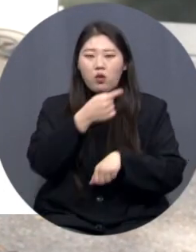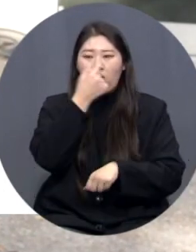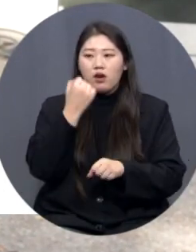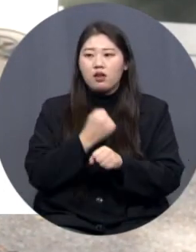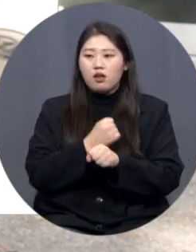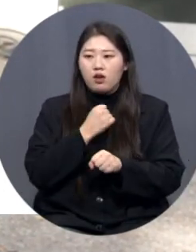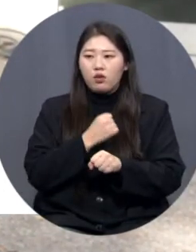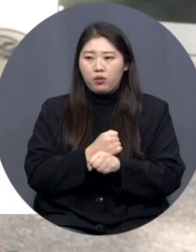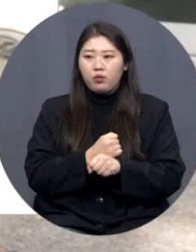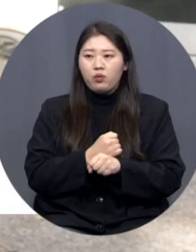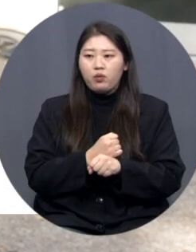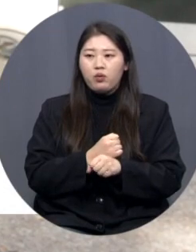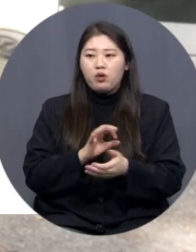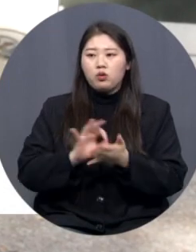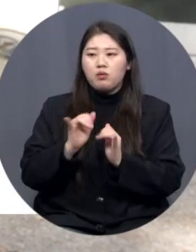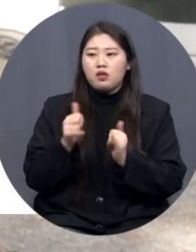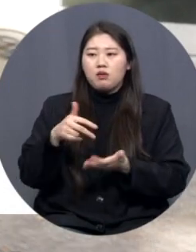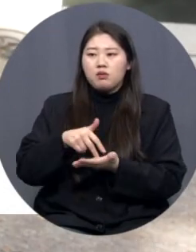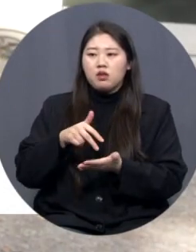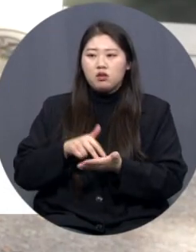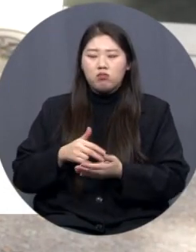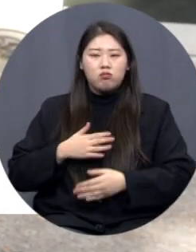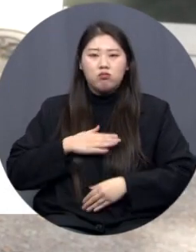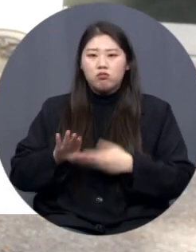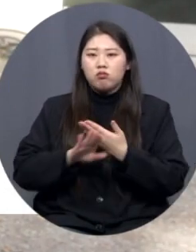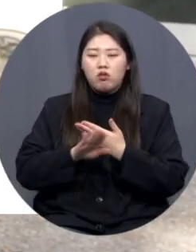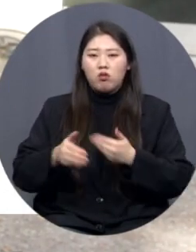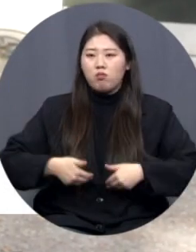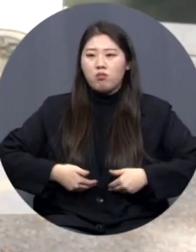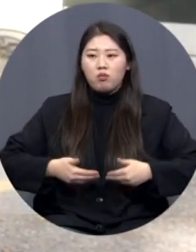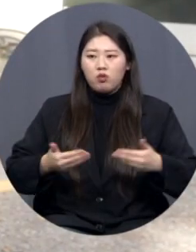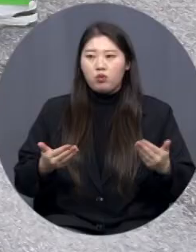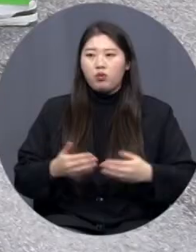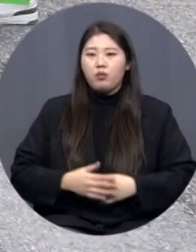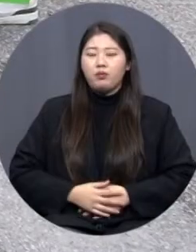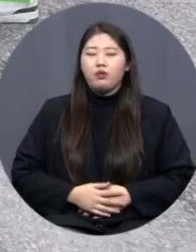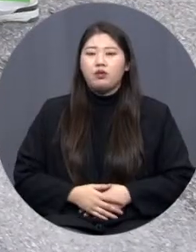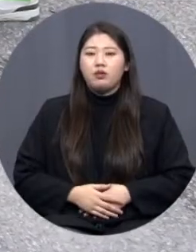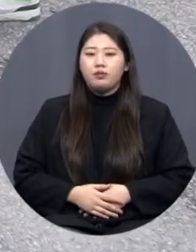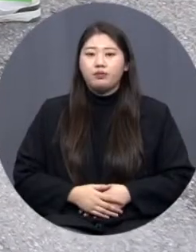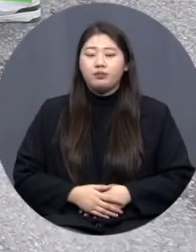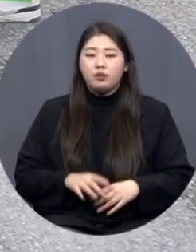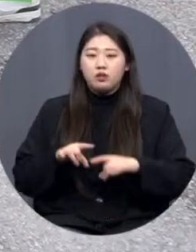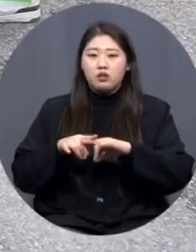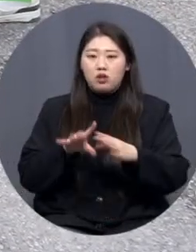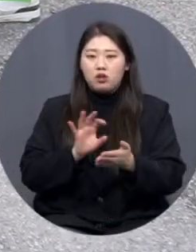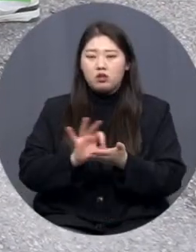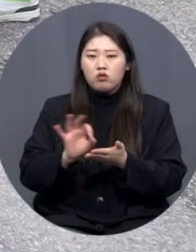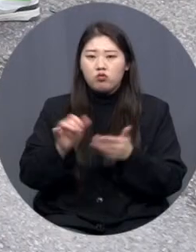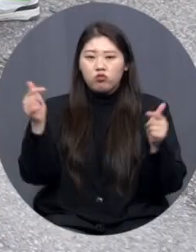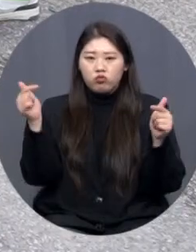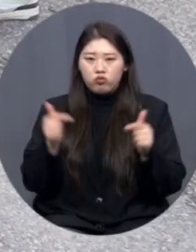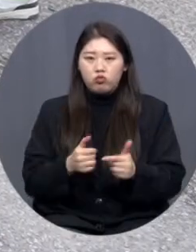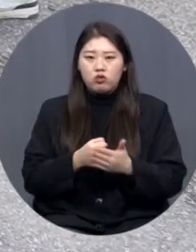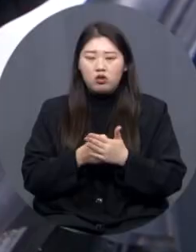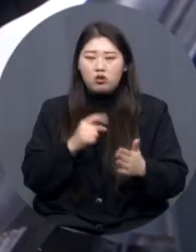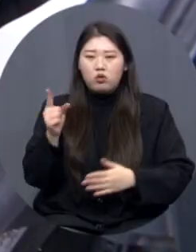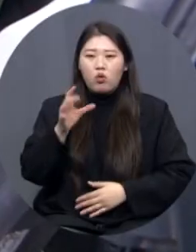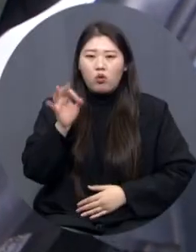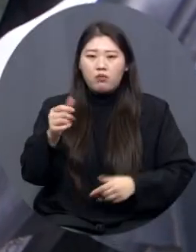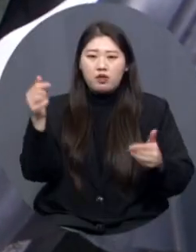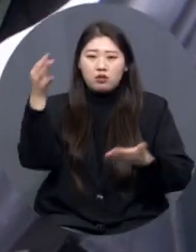So the users don't have to do anything and they pay as little as possible. 전력 수요가 줄어 전기 요금이